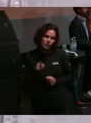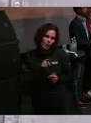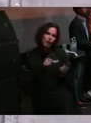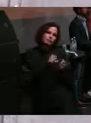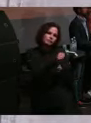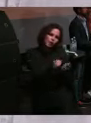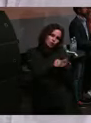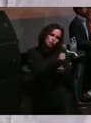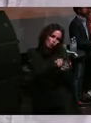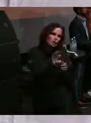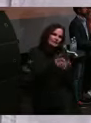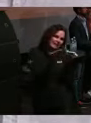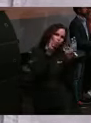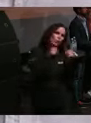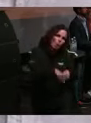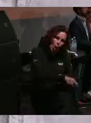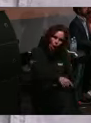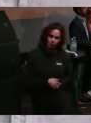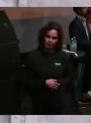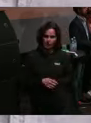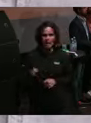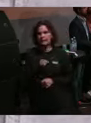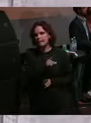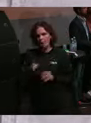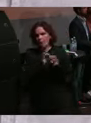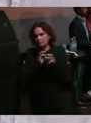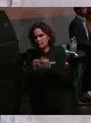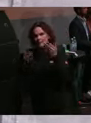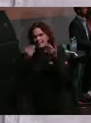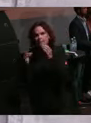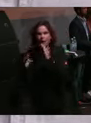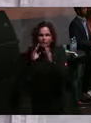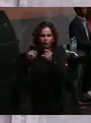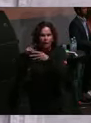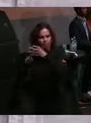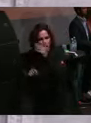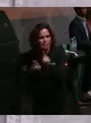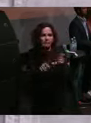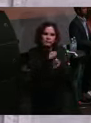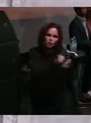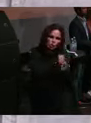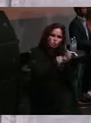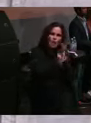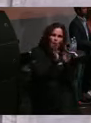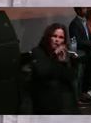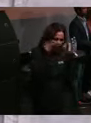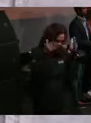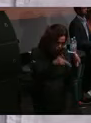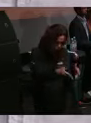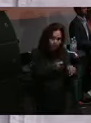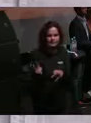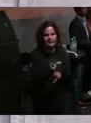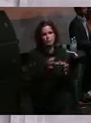naturens tur nå, og at ikke vi bare må snakke om klimaavtaler lenger, men også naturavtalen, og at vi må se de tingene i